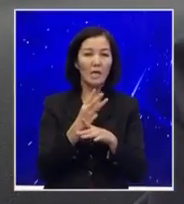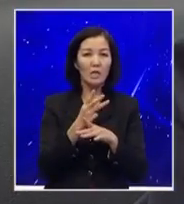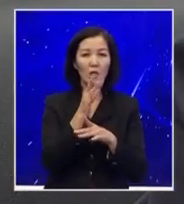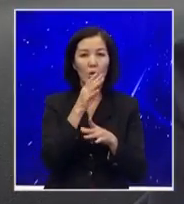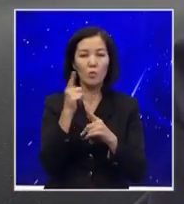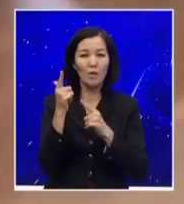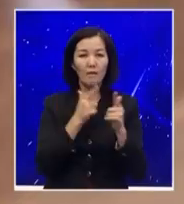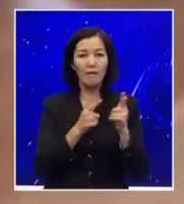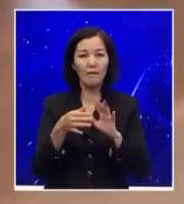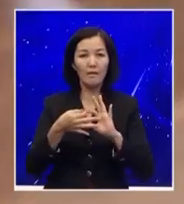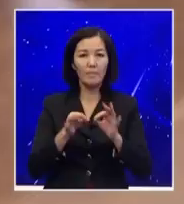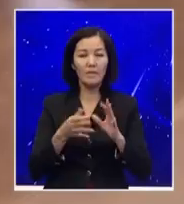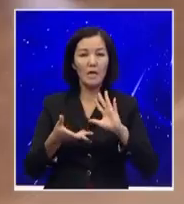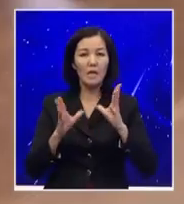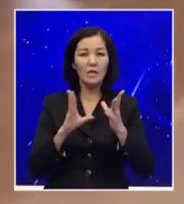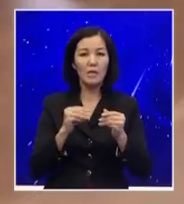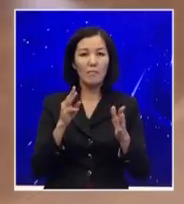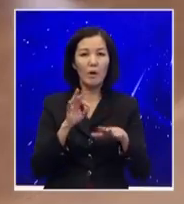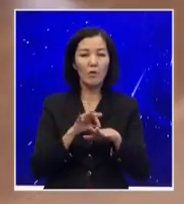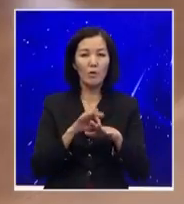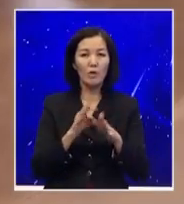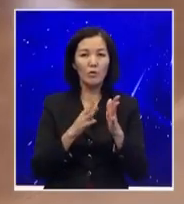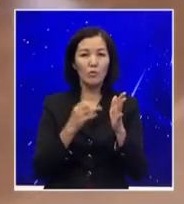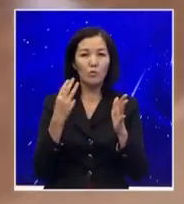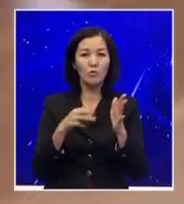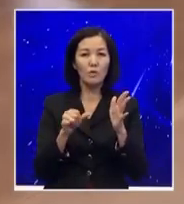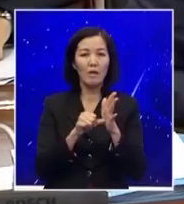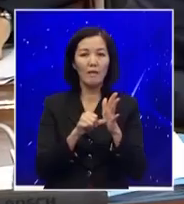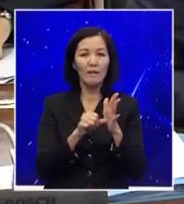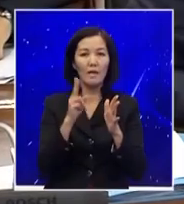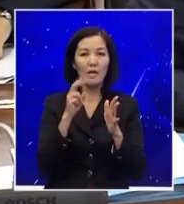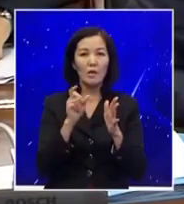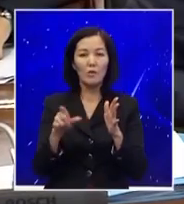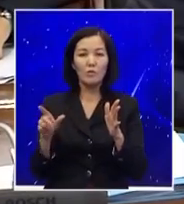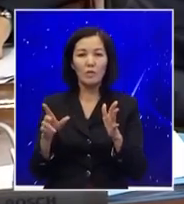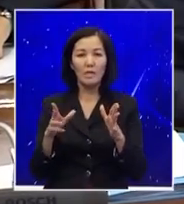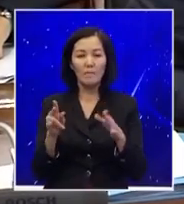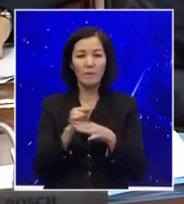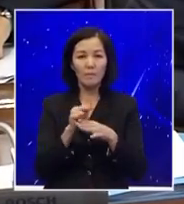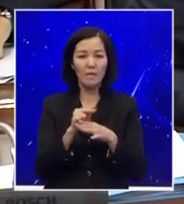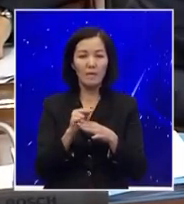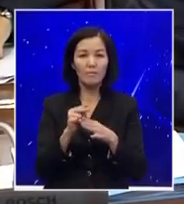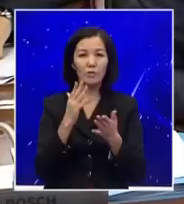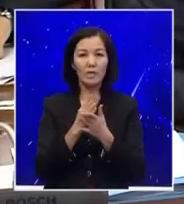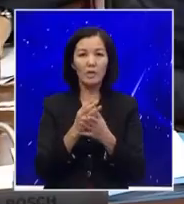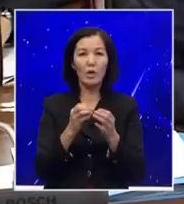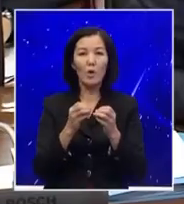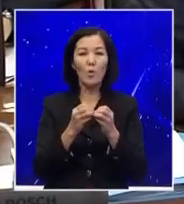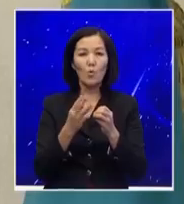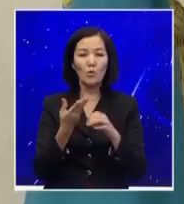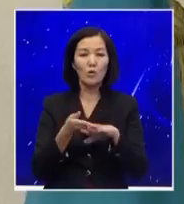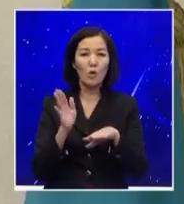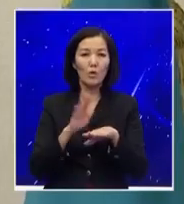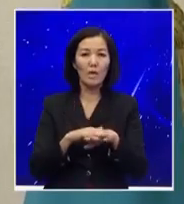дайындықта пысықталды. Жалпы ауырғандар саны 936, 200 адам емделіп жатыр. 13-ші ауыр халде.